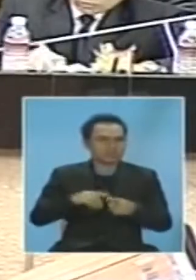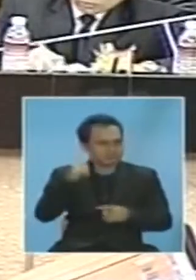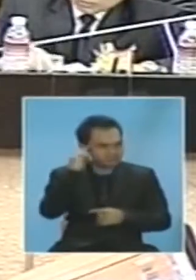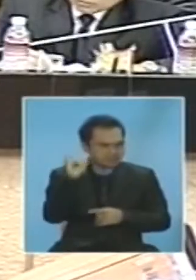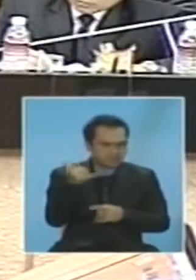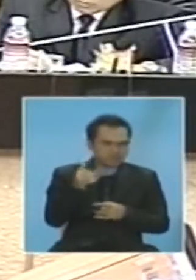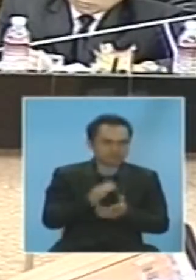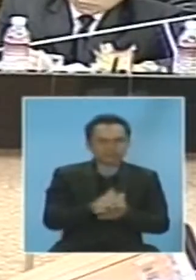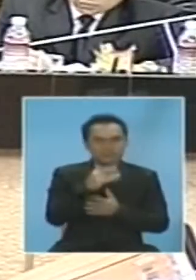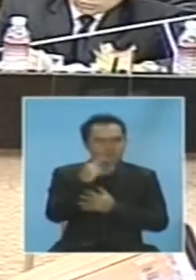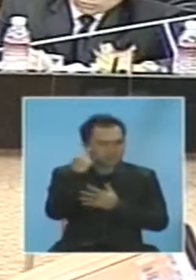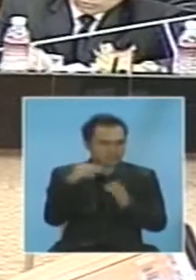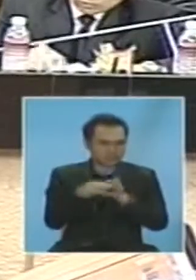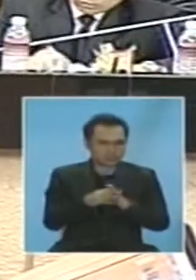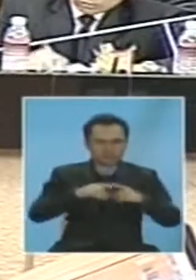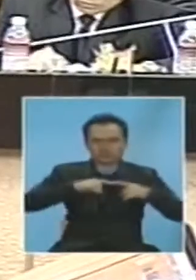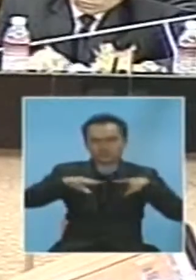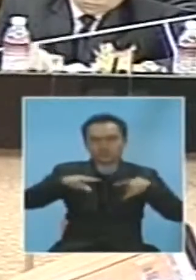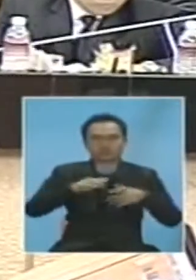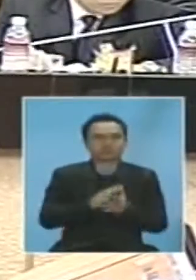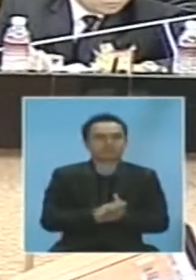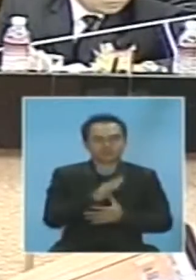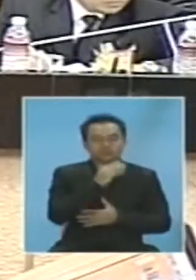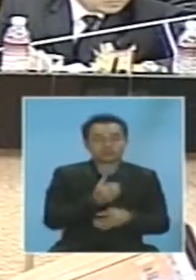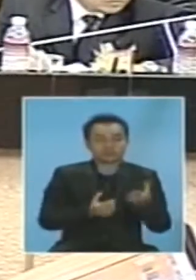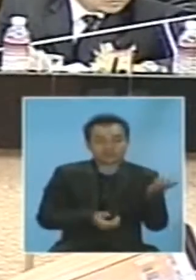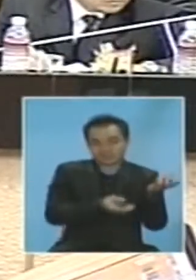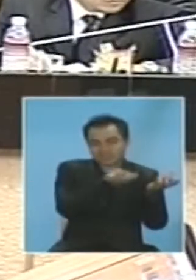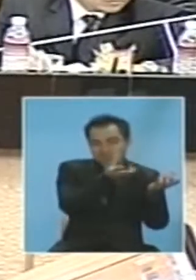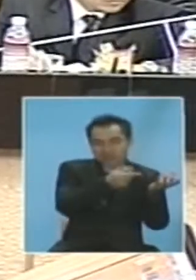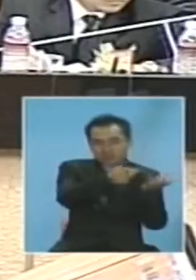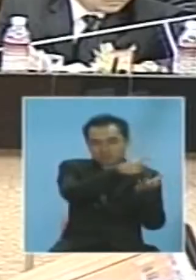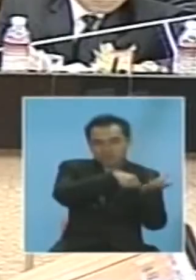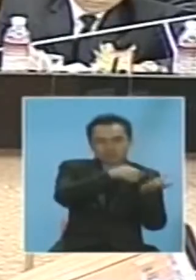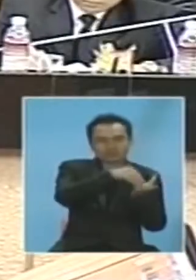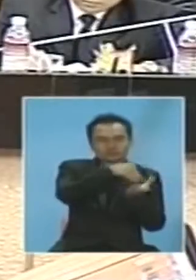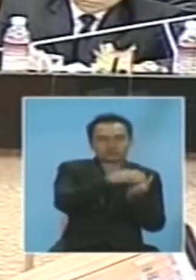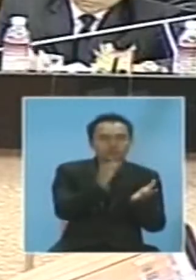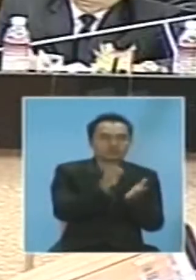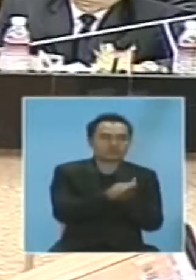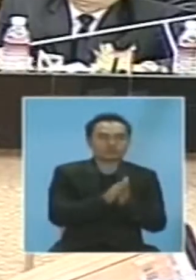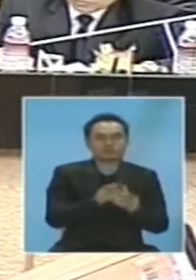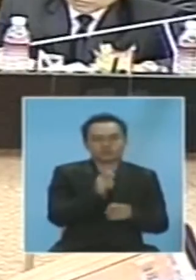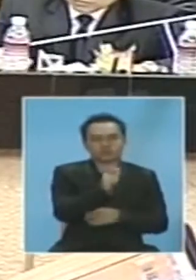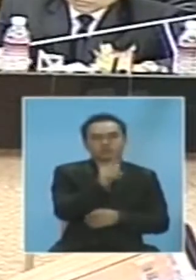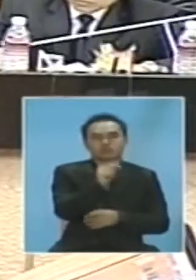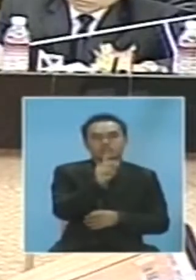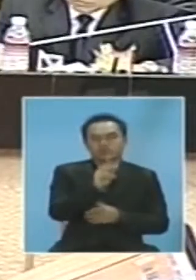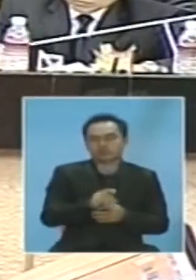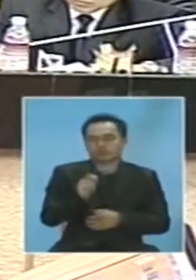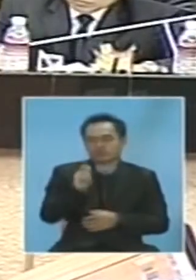ว่าข้อโต้แย้งทั้งในเรื่องของปริมาณสต็อกที่ไม่รวมจำนวนของอตก.และอค